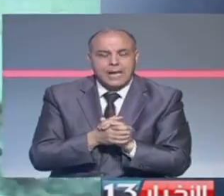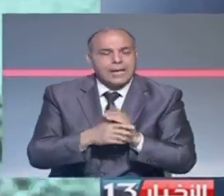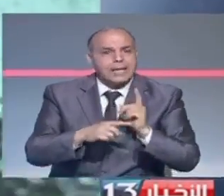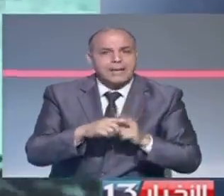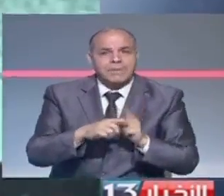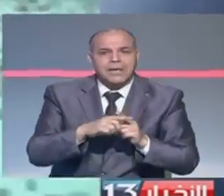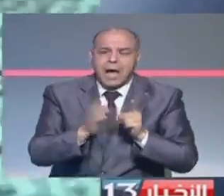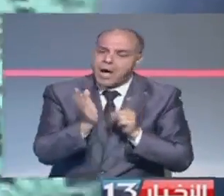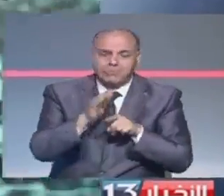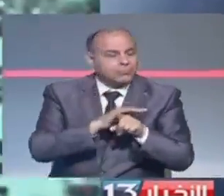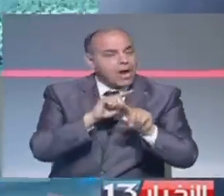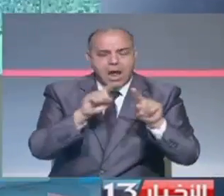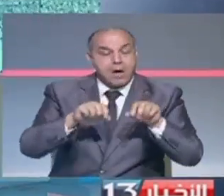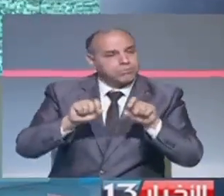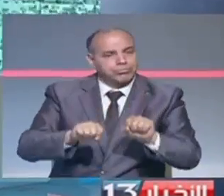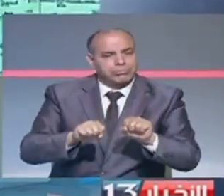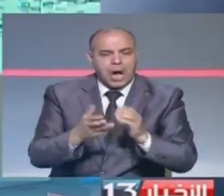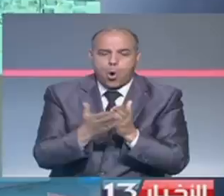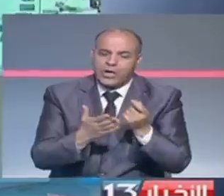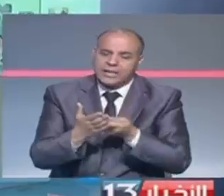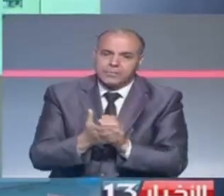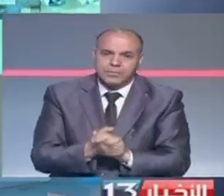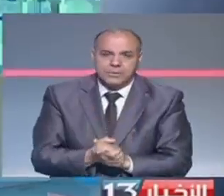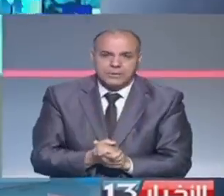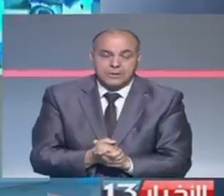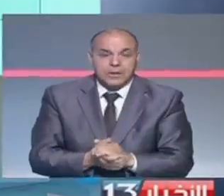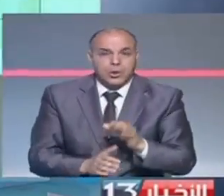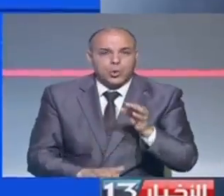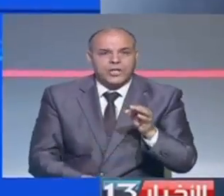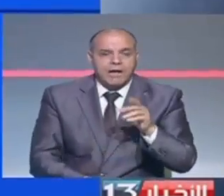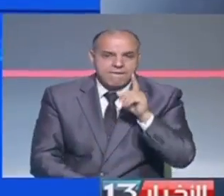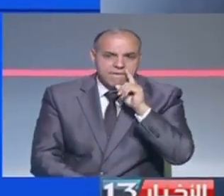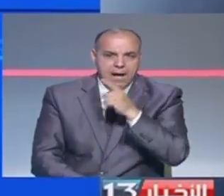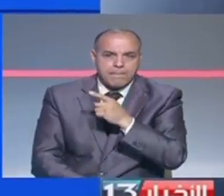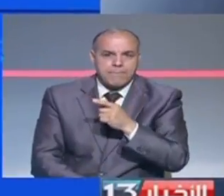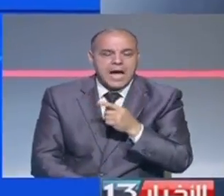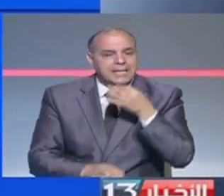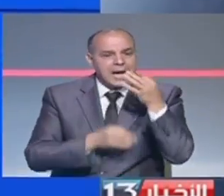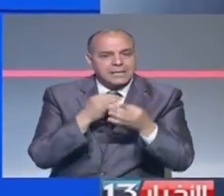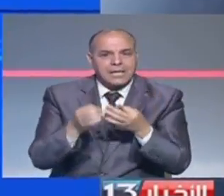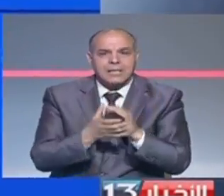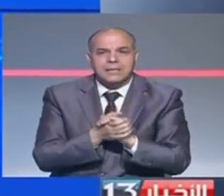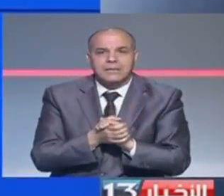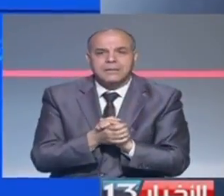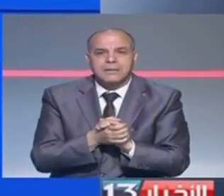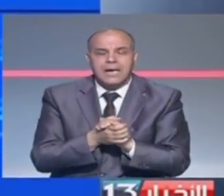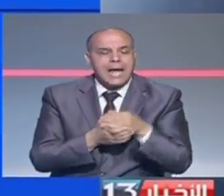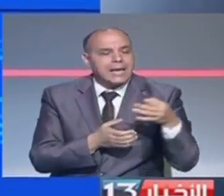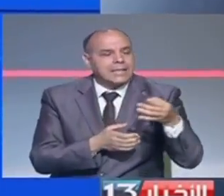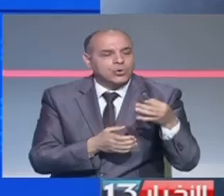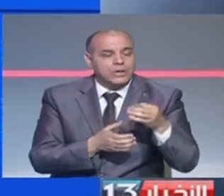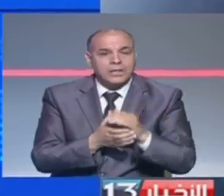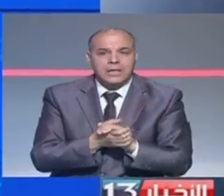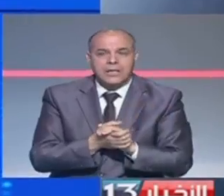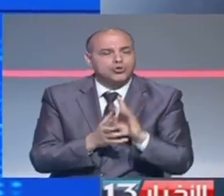التجاوزات في مجال حقوق التاليف نعم سيد ابن سيما ان تتحدث عن المحامي الالكترونيه ف اي